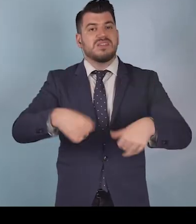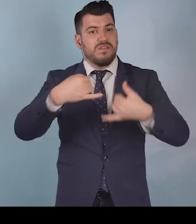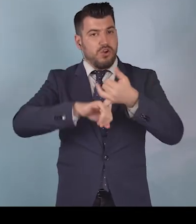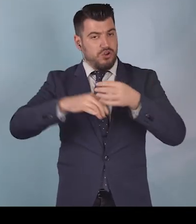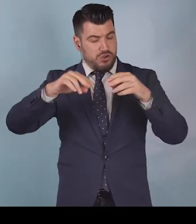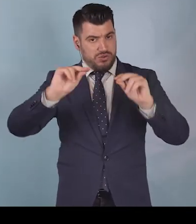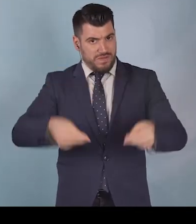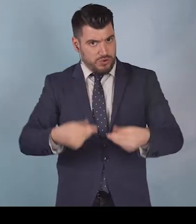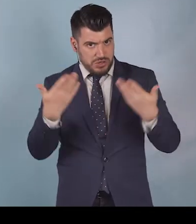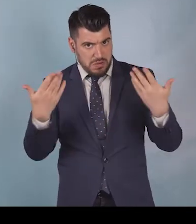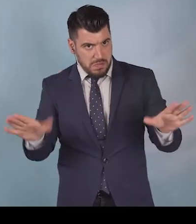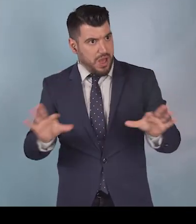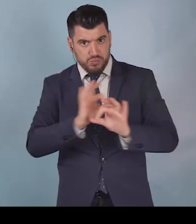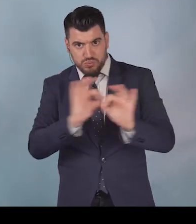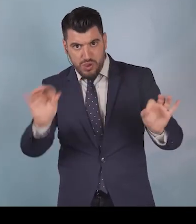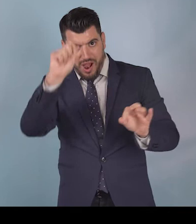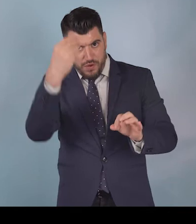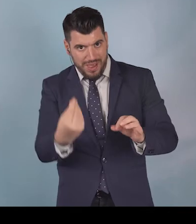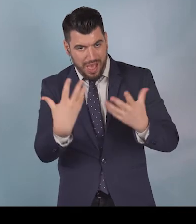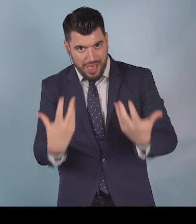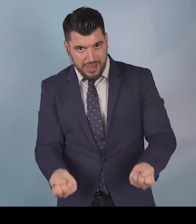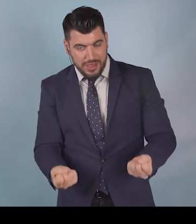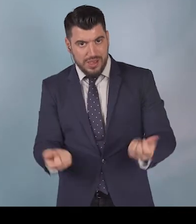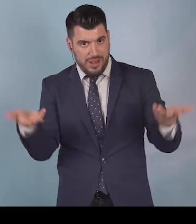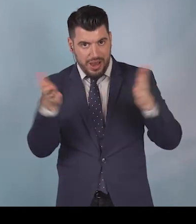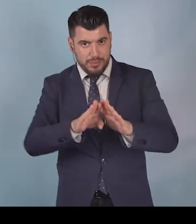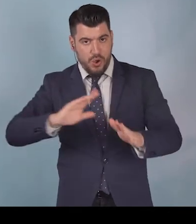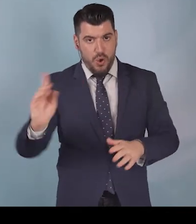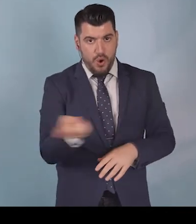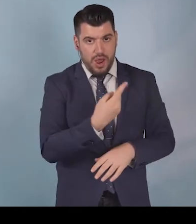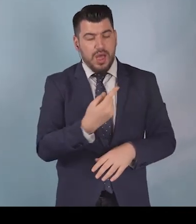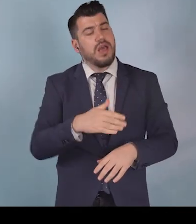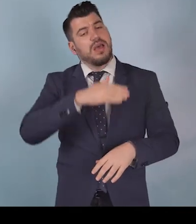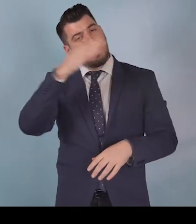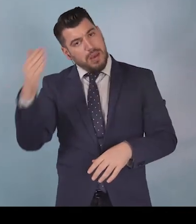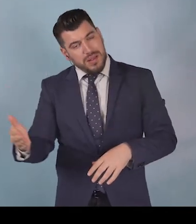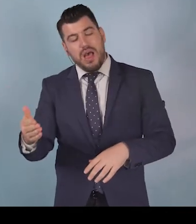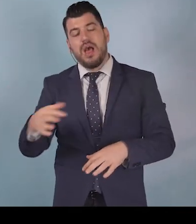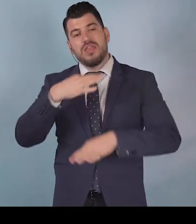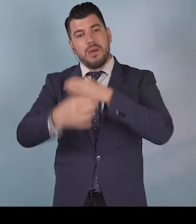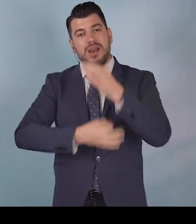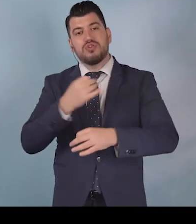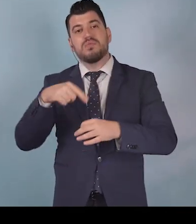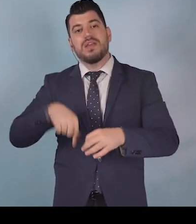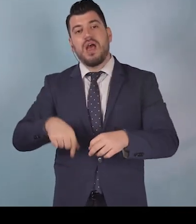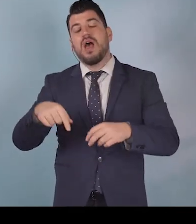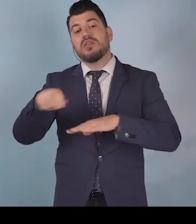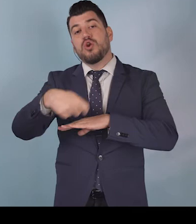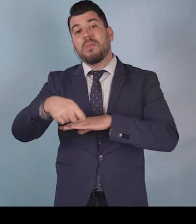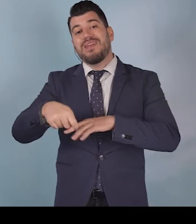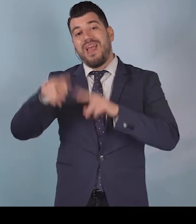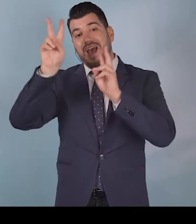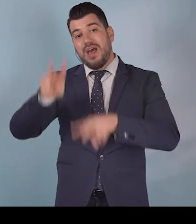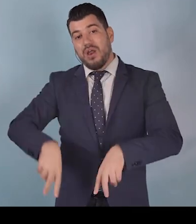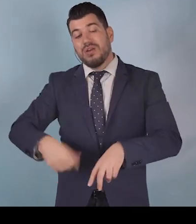αυτή τη στιγμή των οικογενειών, των ΛΟΑΤΚΙ οικογενειών, καθώς και τι καλύπτει και τι δεν καλύπτει σε σχέση με αυτά το σύμφωνο